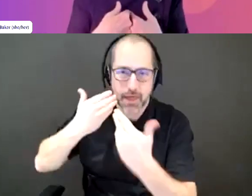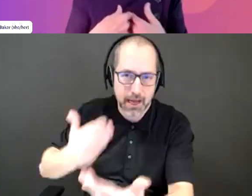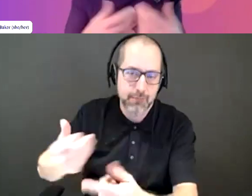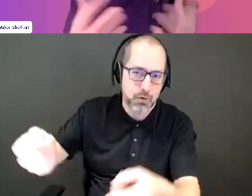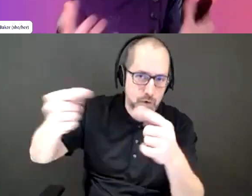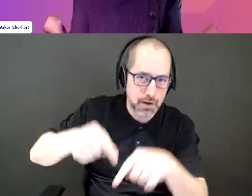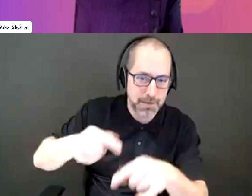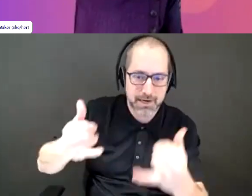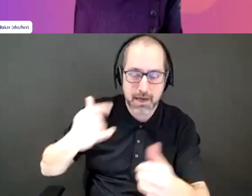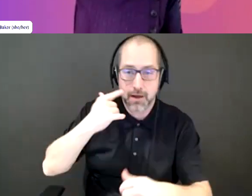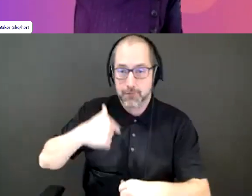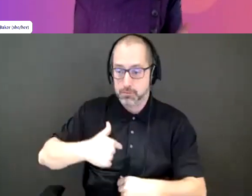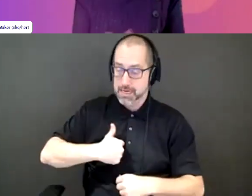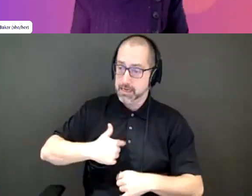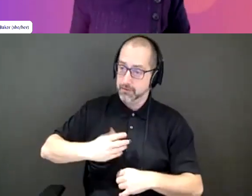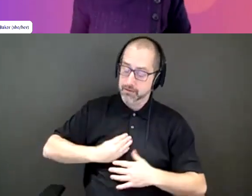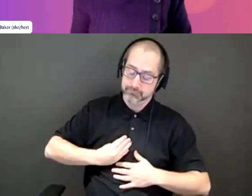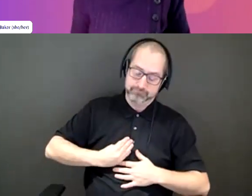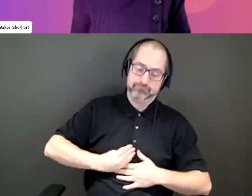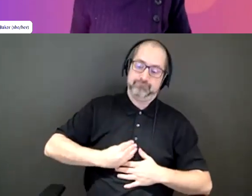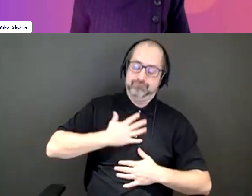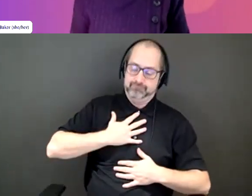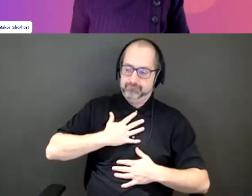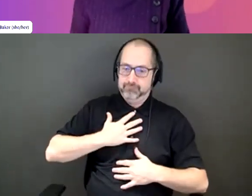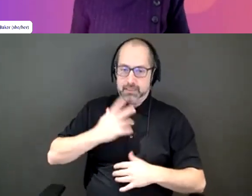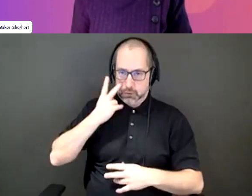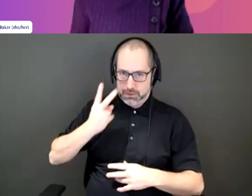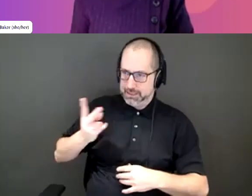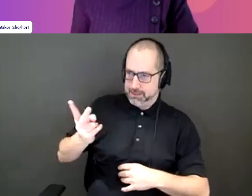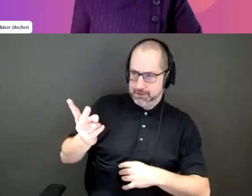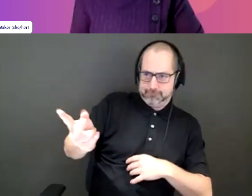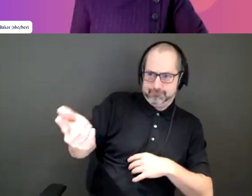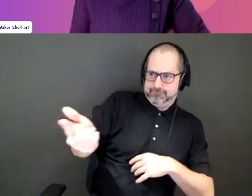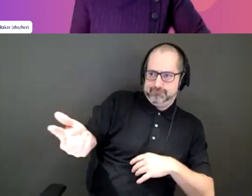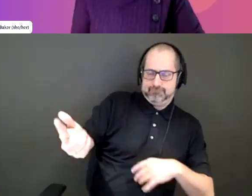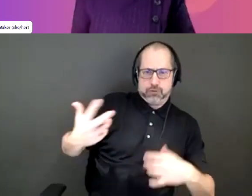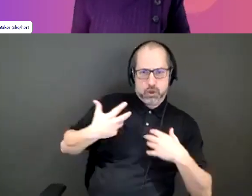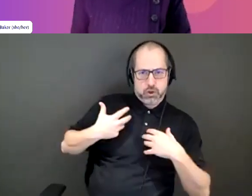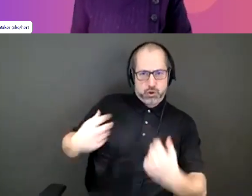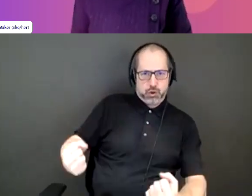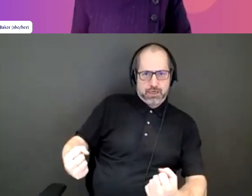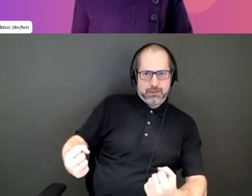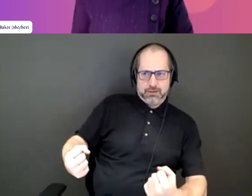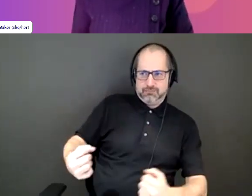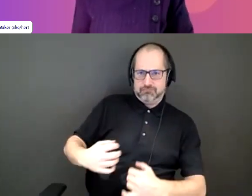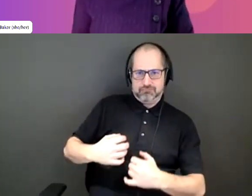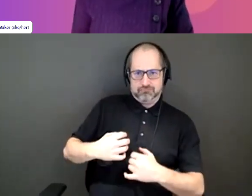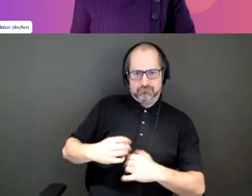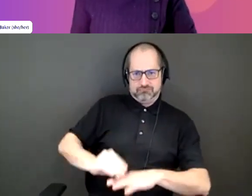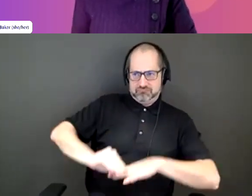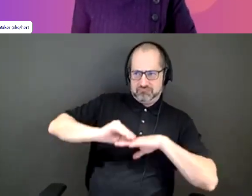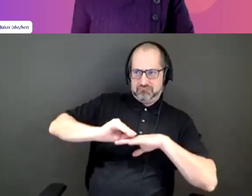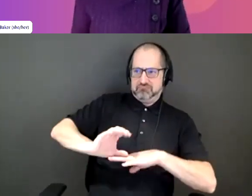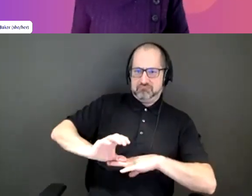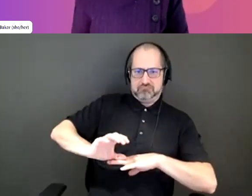toutes et tous d'avoir été avec nous aujourd'hui pour moi c'est vraiment formidable de voir le courage et la confiance